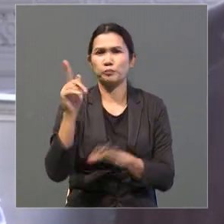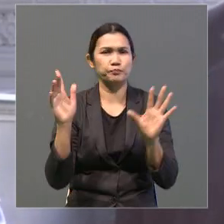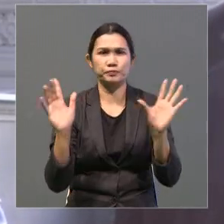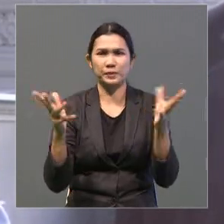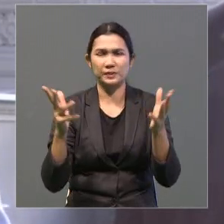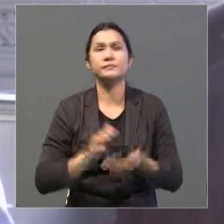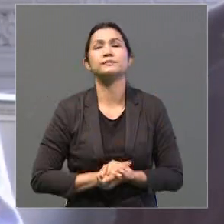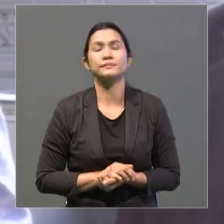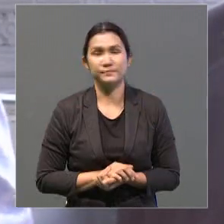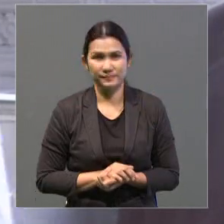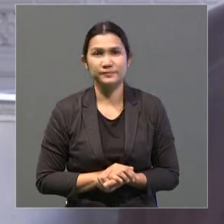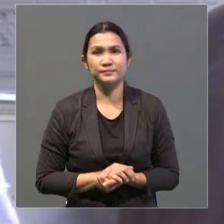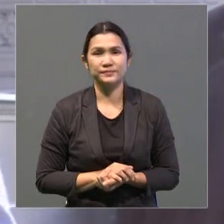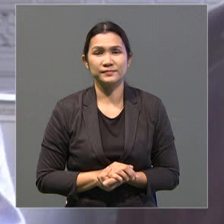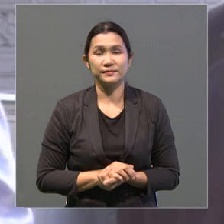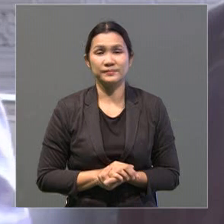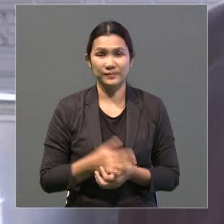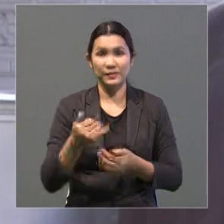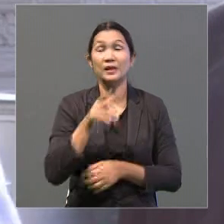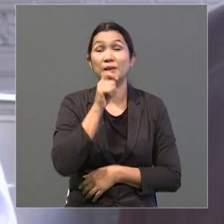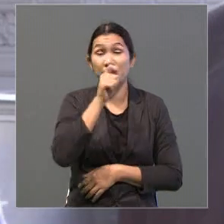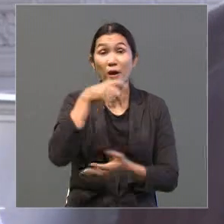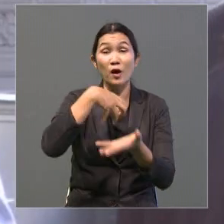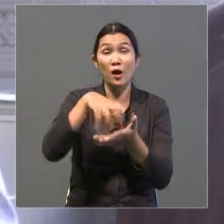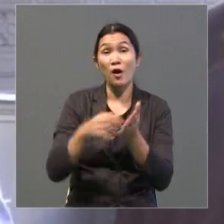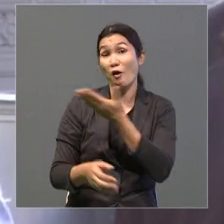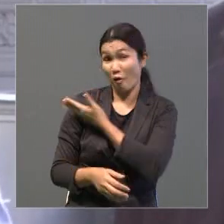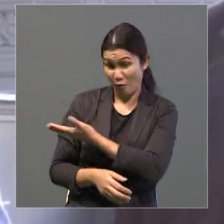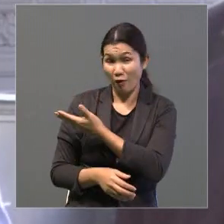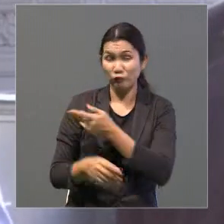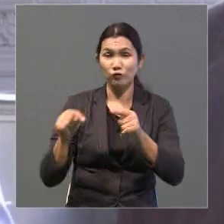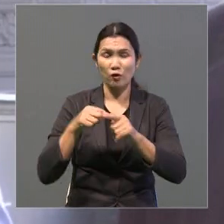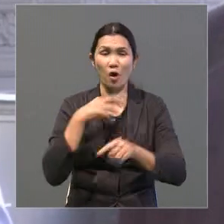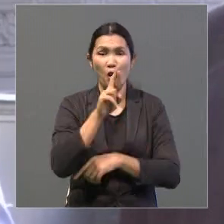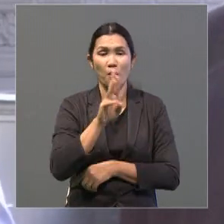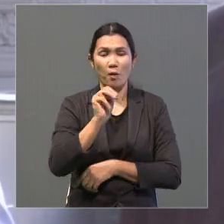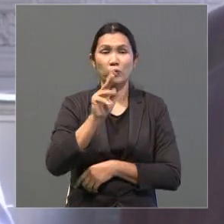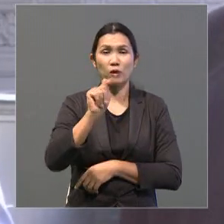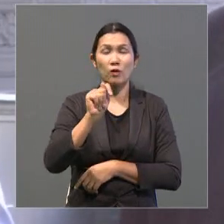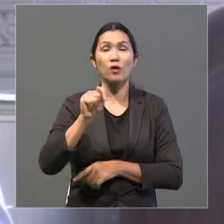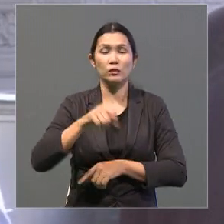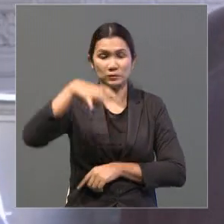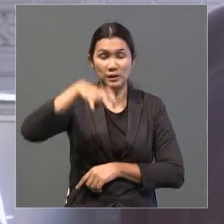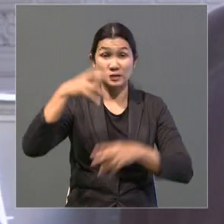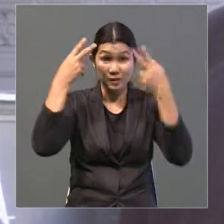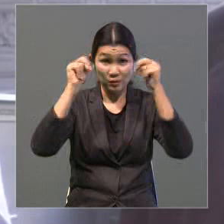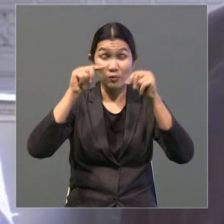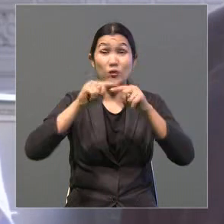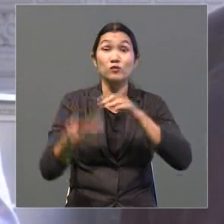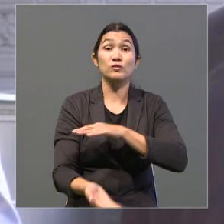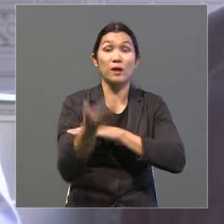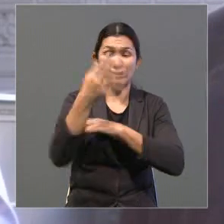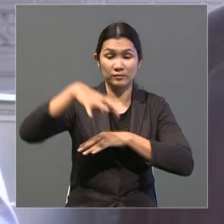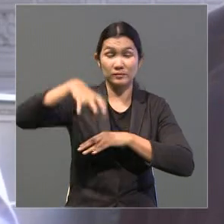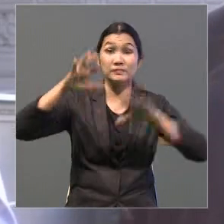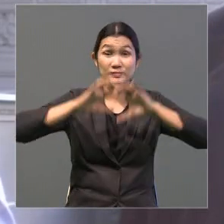ครับ ก็เป็นการให้สัมภาษณ์ของคุณธนกรวังบุญคงชนะนะคะรัฐมนตรีประจำสำนักนายกรัฐมนตรีเมื่อช่วงเช้าที่ทำเนีย